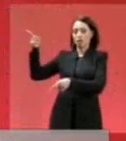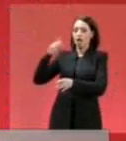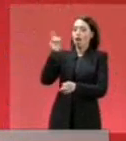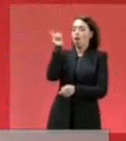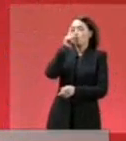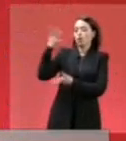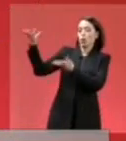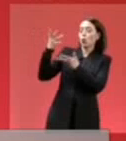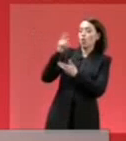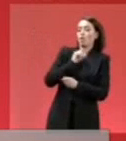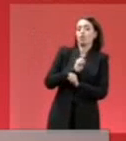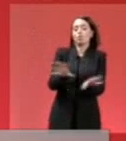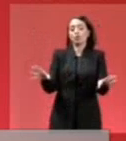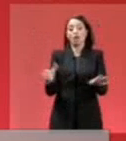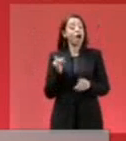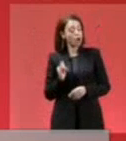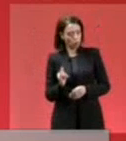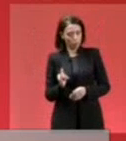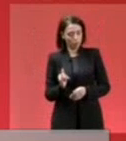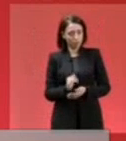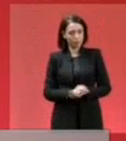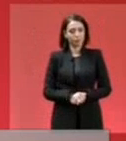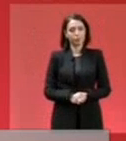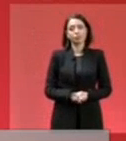δημοσιότητα. Ακόμα,